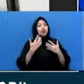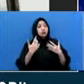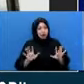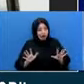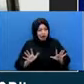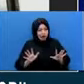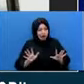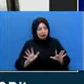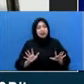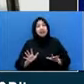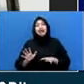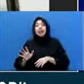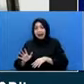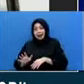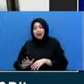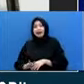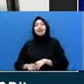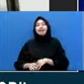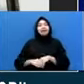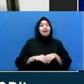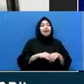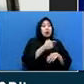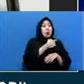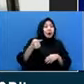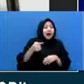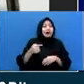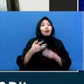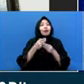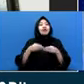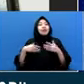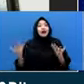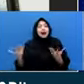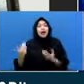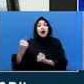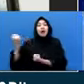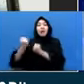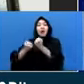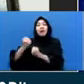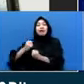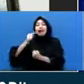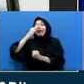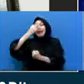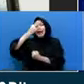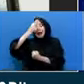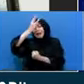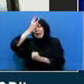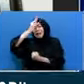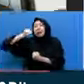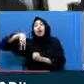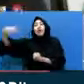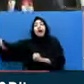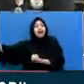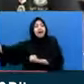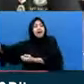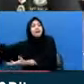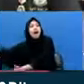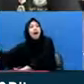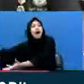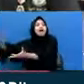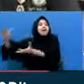unit-unit itu dari luar pulau Kalimantan Oke Pak damun jadi berapa nih total ee persisnya yang hingga saat